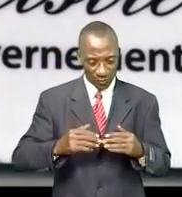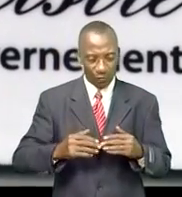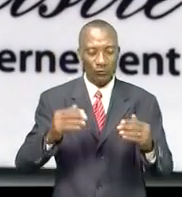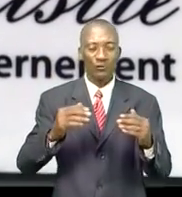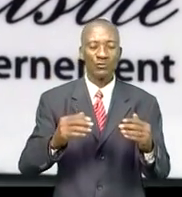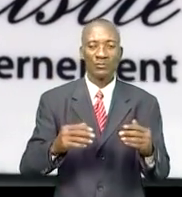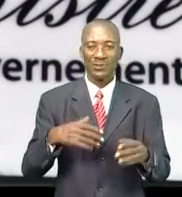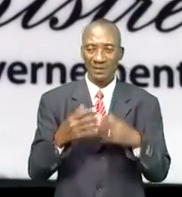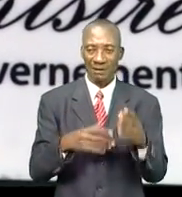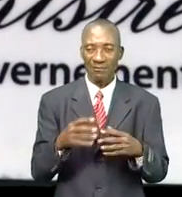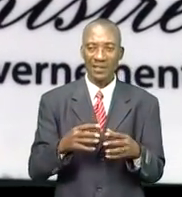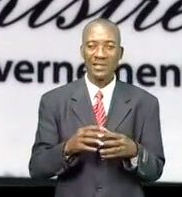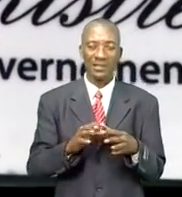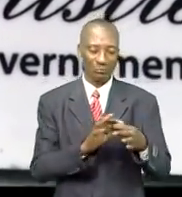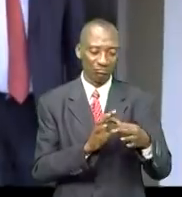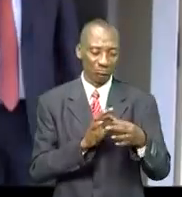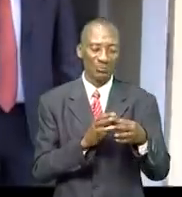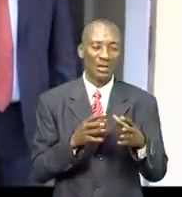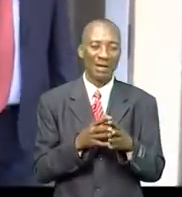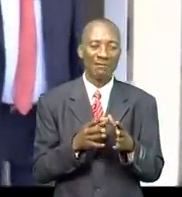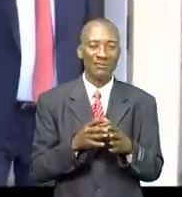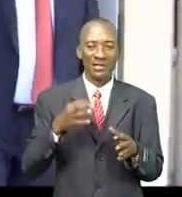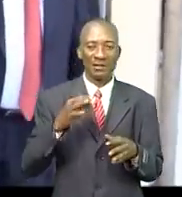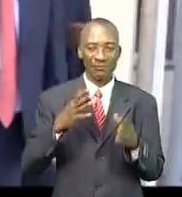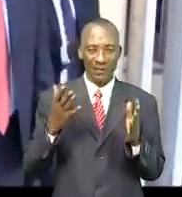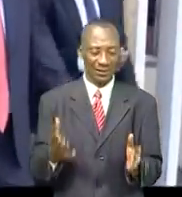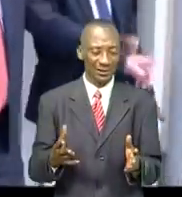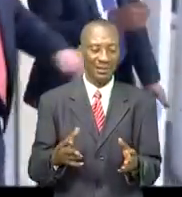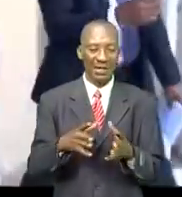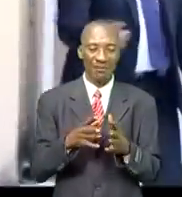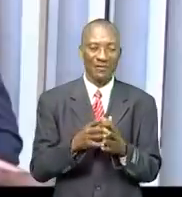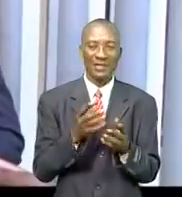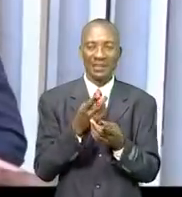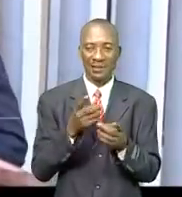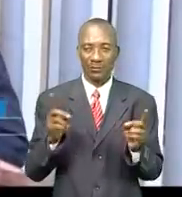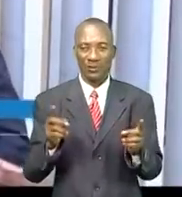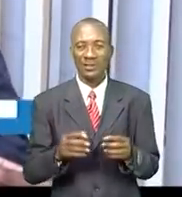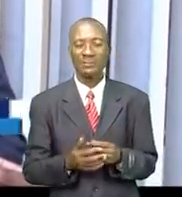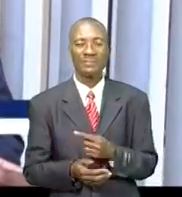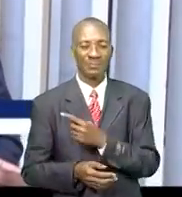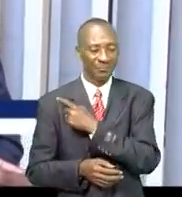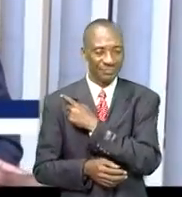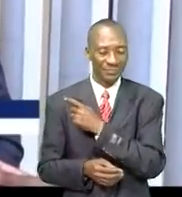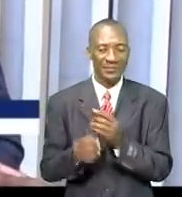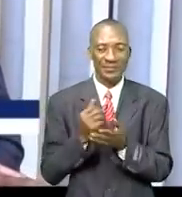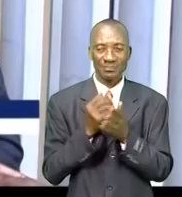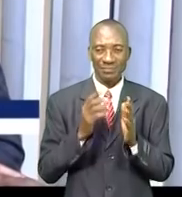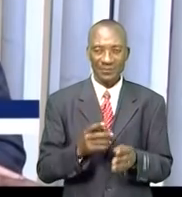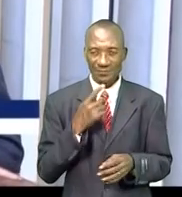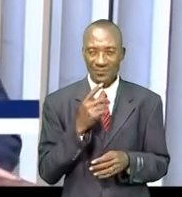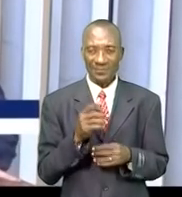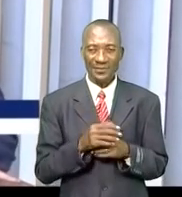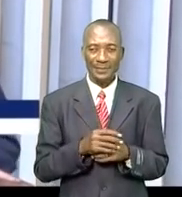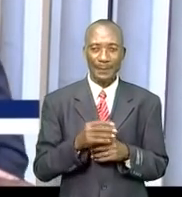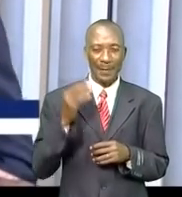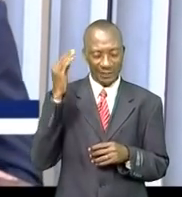les médias, de travailler en toute liberté, signe d'une démocratie réussie. J'ai pu apprécier du discours du ministre